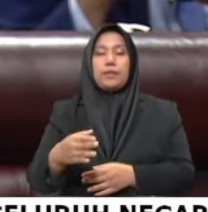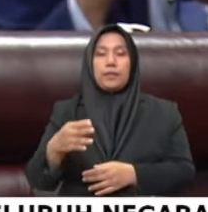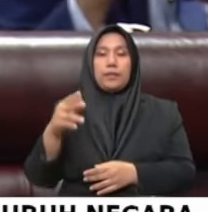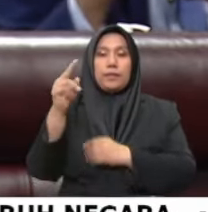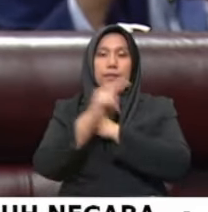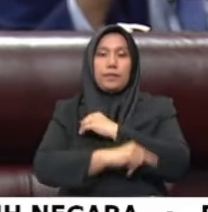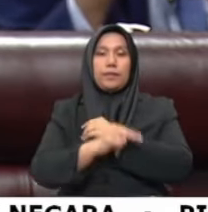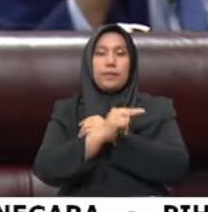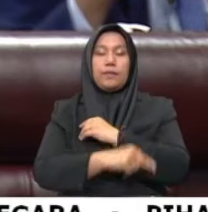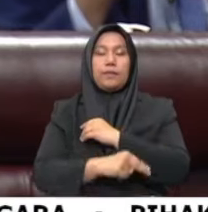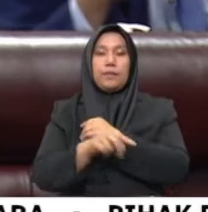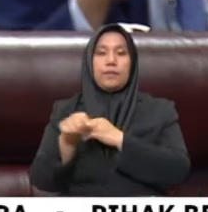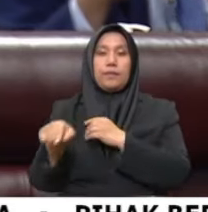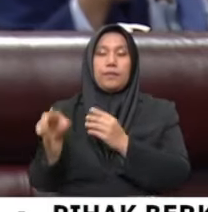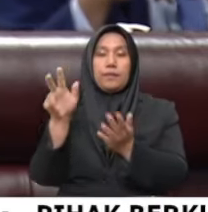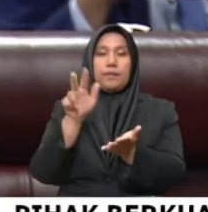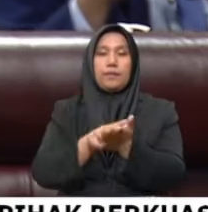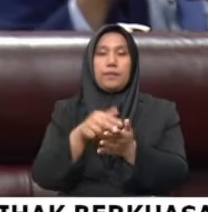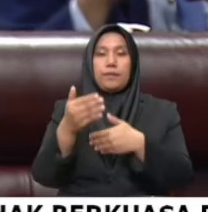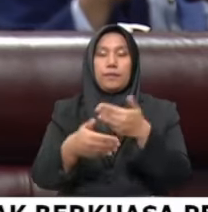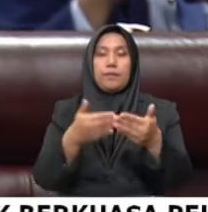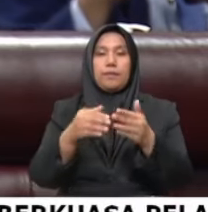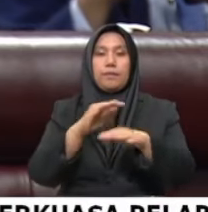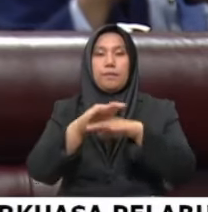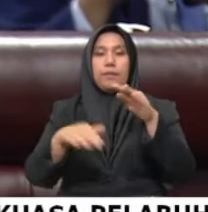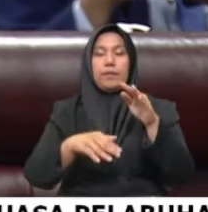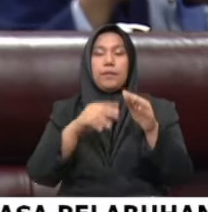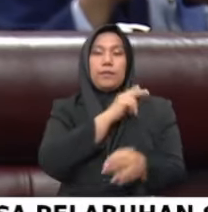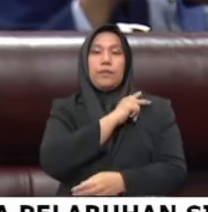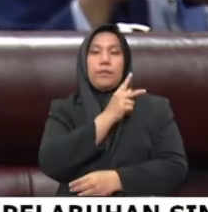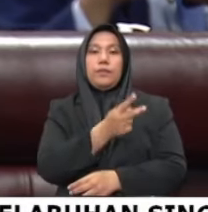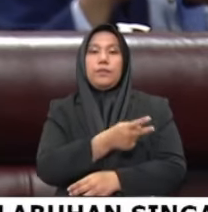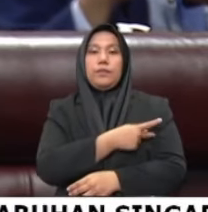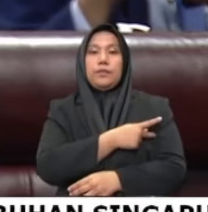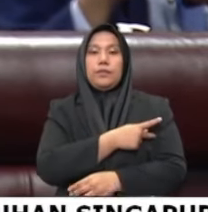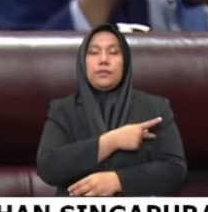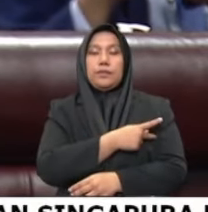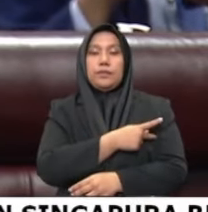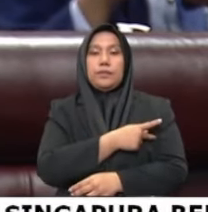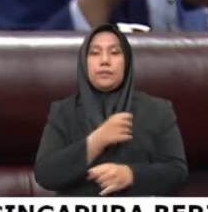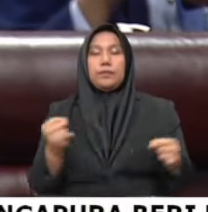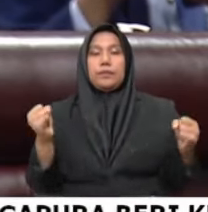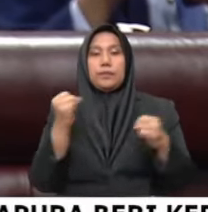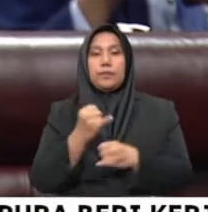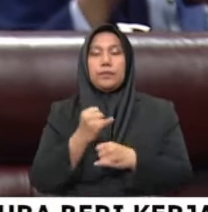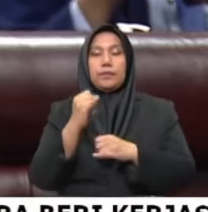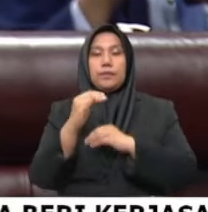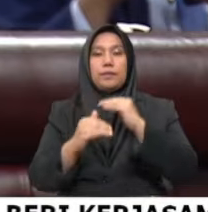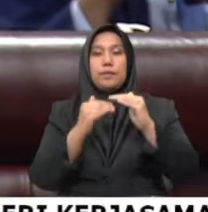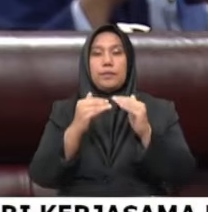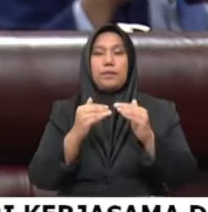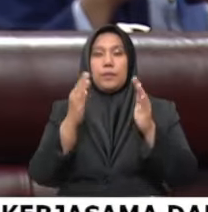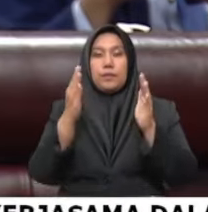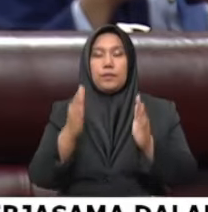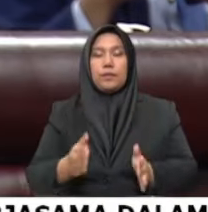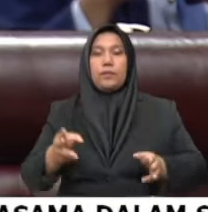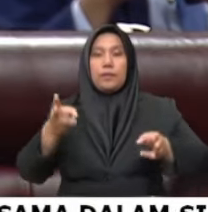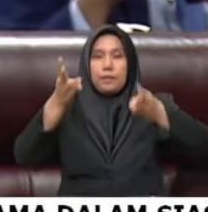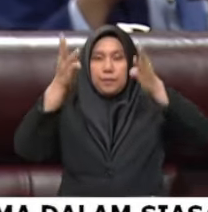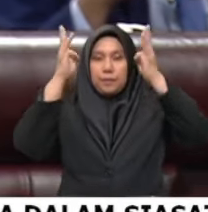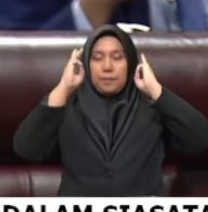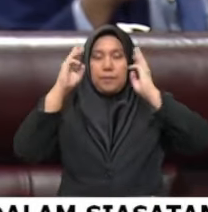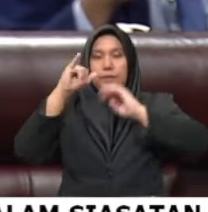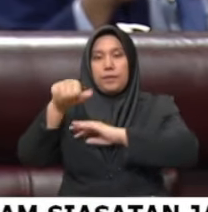proses pewartaan ini pula adalah di bawah kuasa, bidang kuasa Jabatan Kemajuan Orang Asli, JAKWA dan